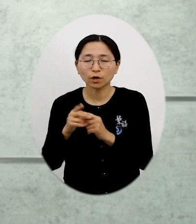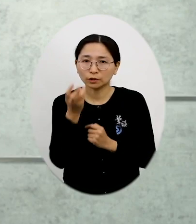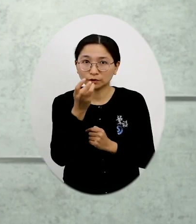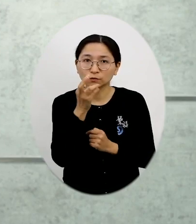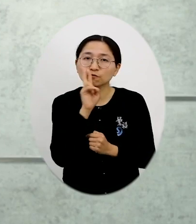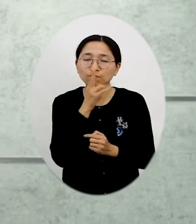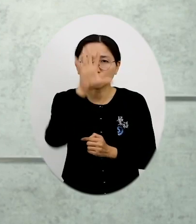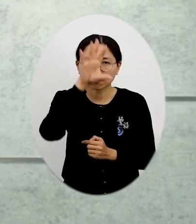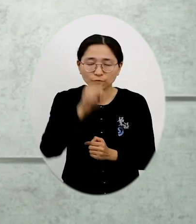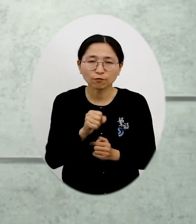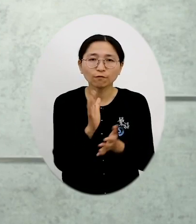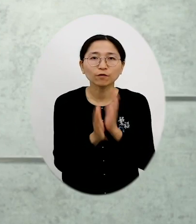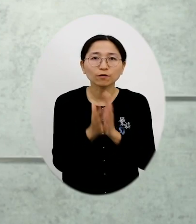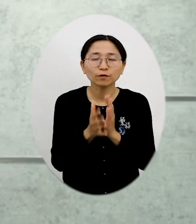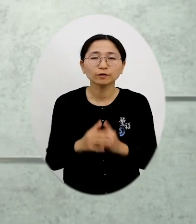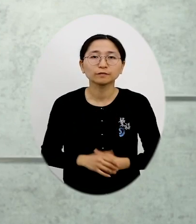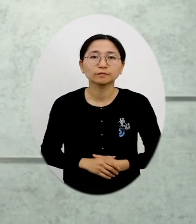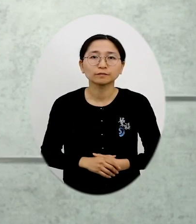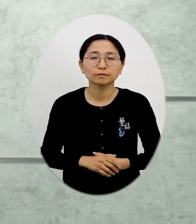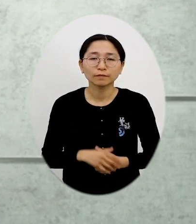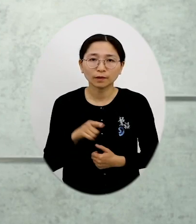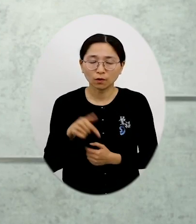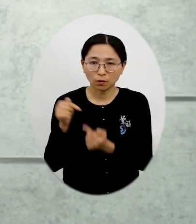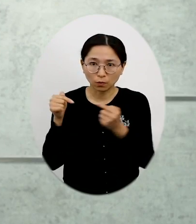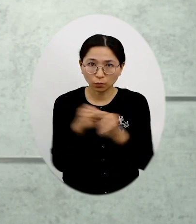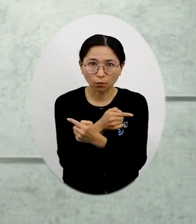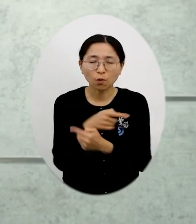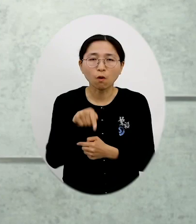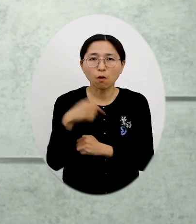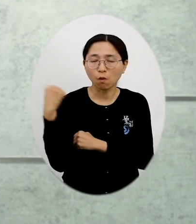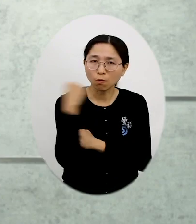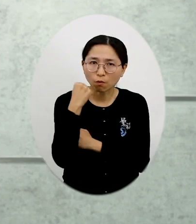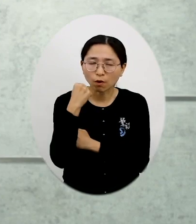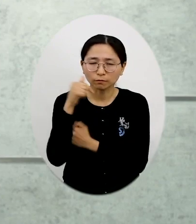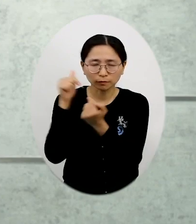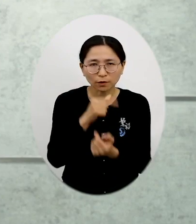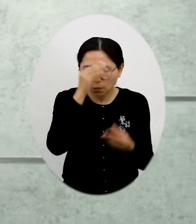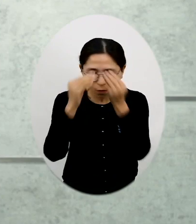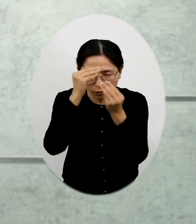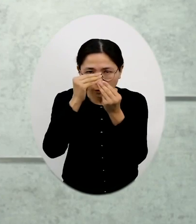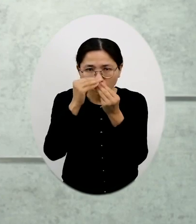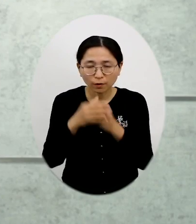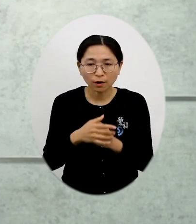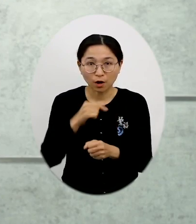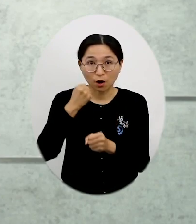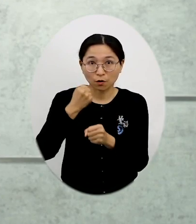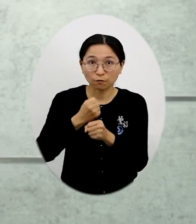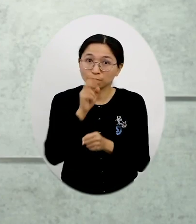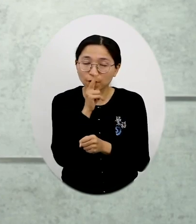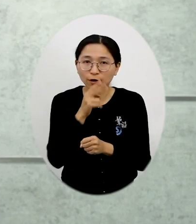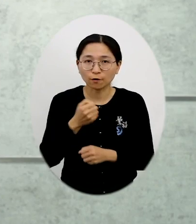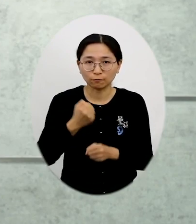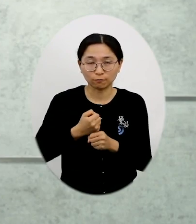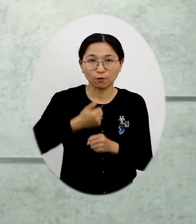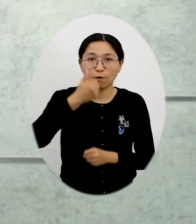當中少數的一位全職手語傳譯員，不過透過她的努力不斷地學習，除了在事業上